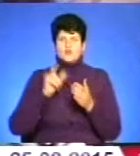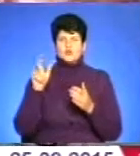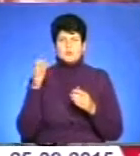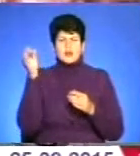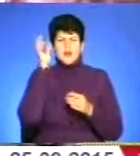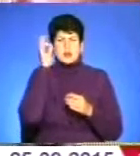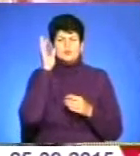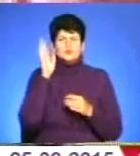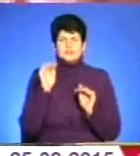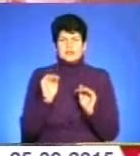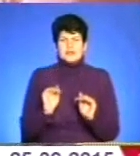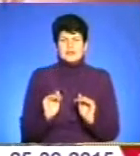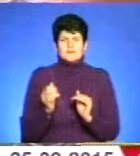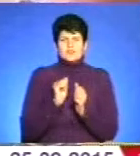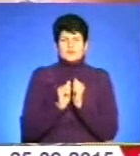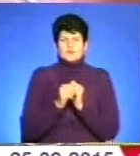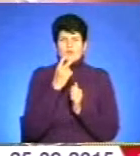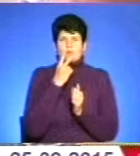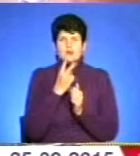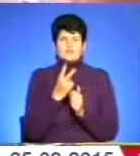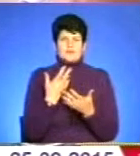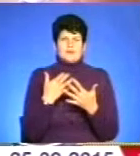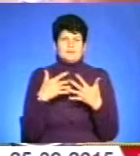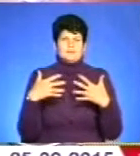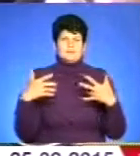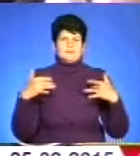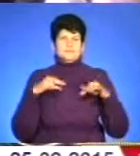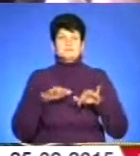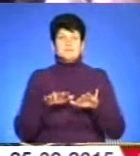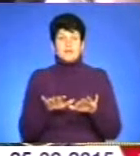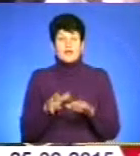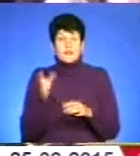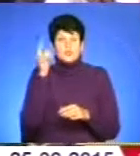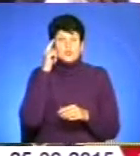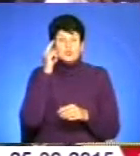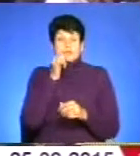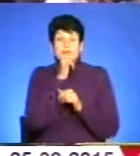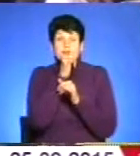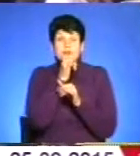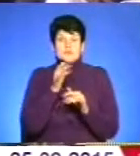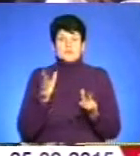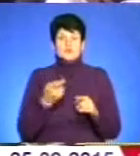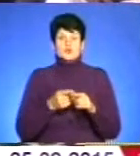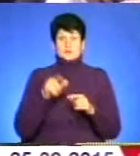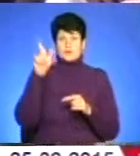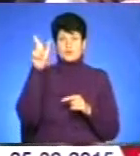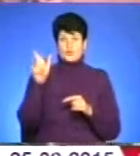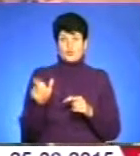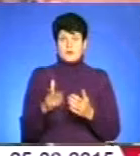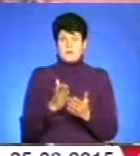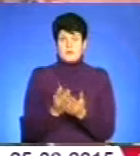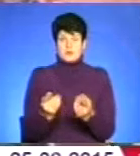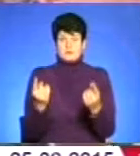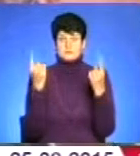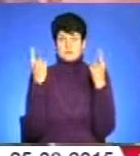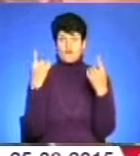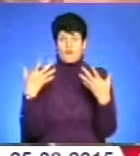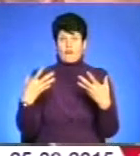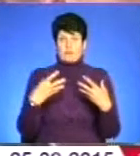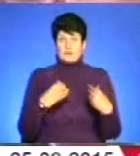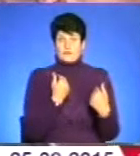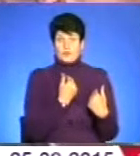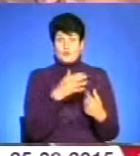малим, часто бачив Герету на мистецьких та громадських заходах, але й подумати не міг, що ця постать матиме такий значний вплив в його